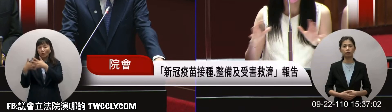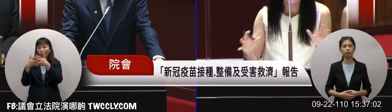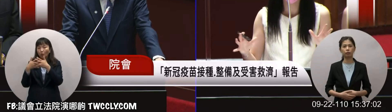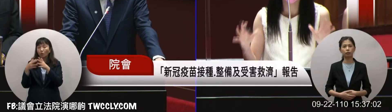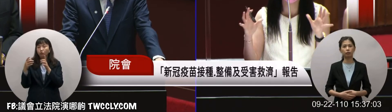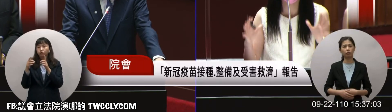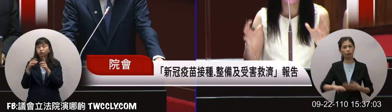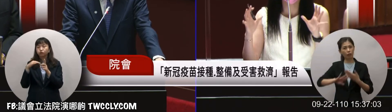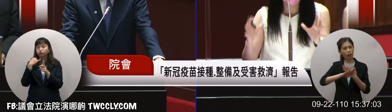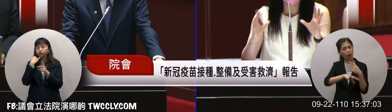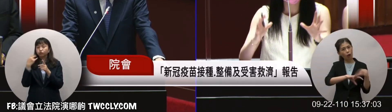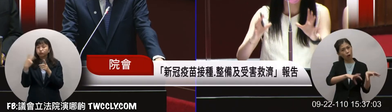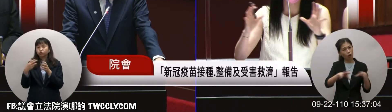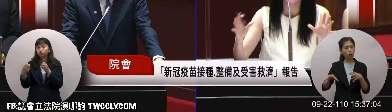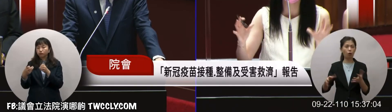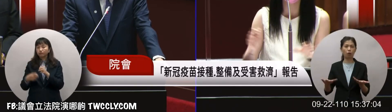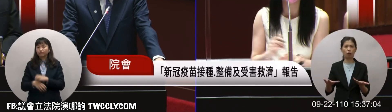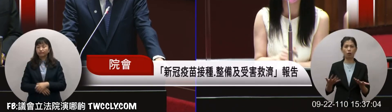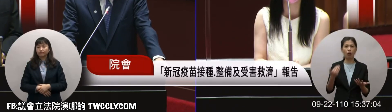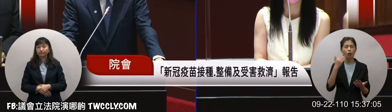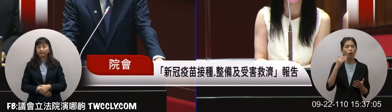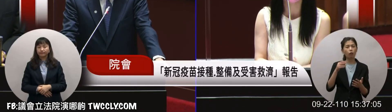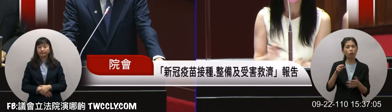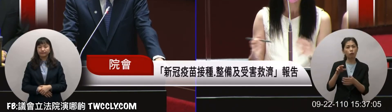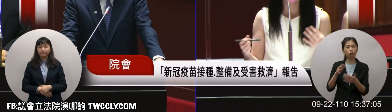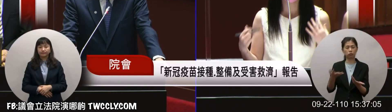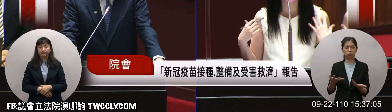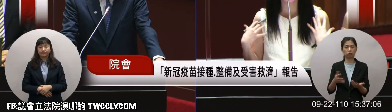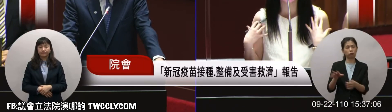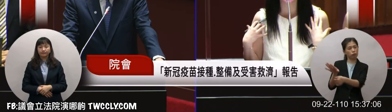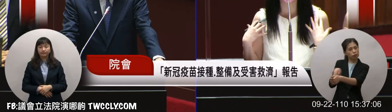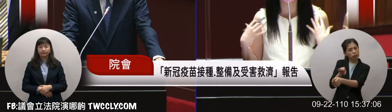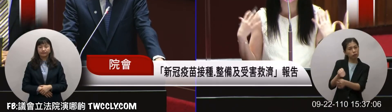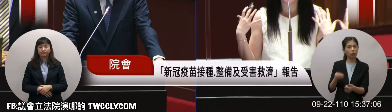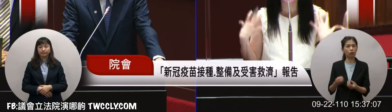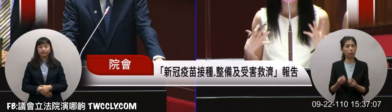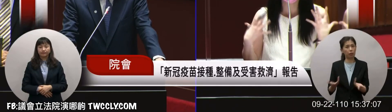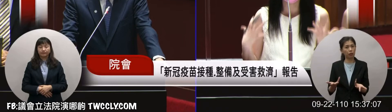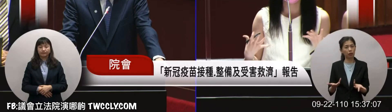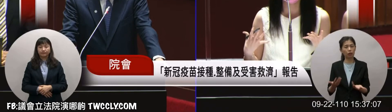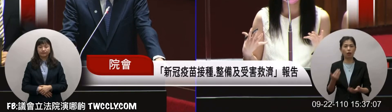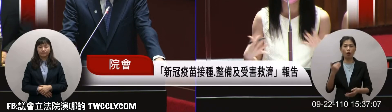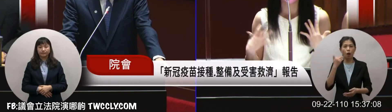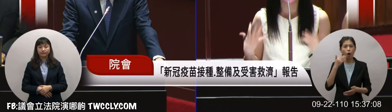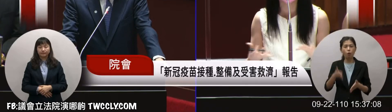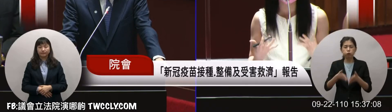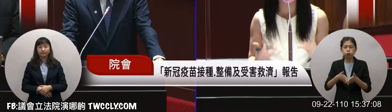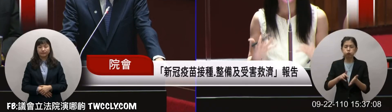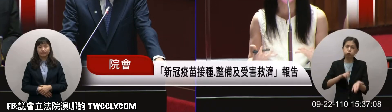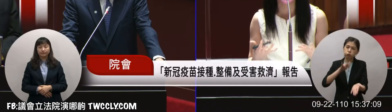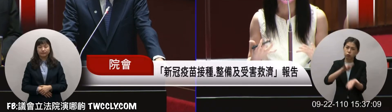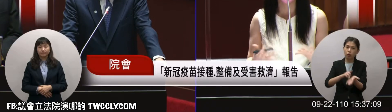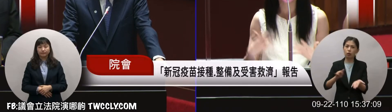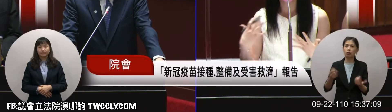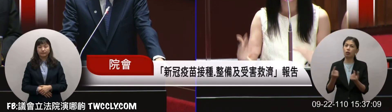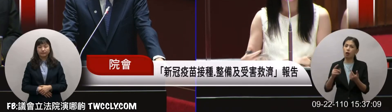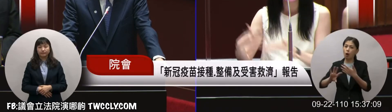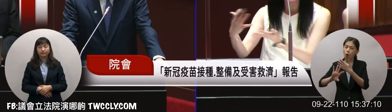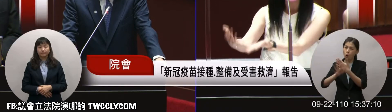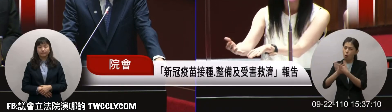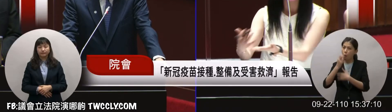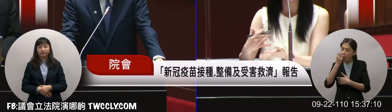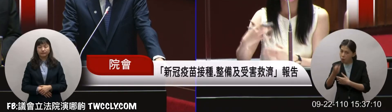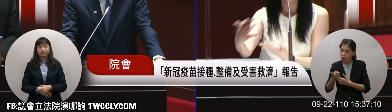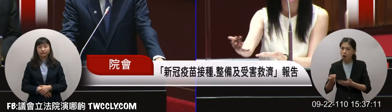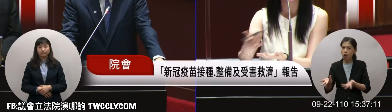但是其他国家可能就会纷纷有这样子的政策出来。那问题就是说，如果我有需求，例如我有外交的需求，我